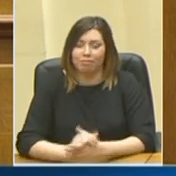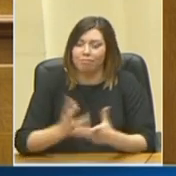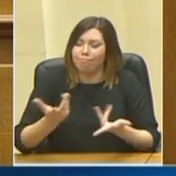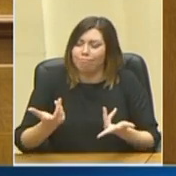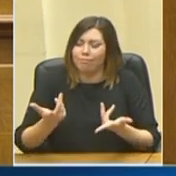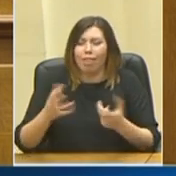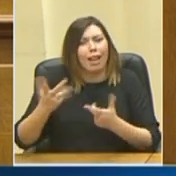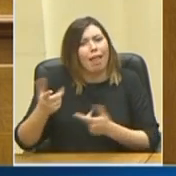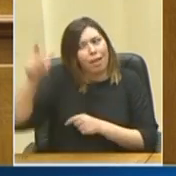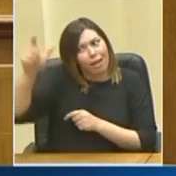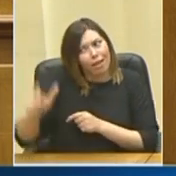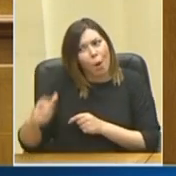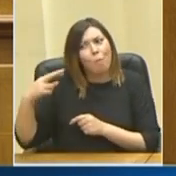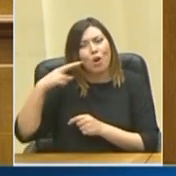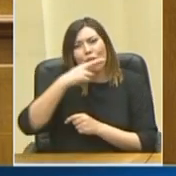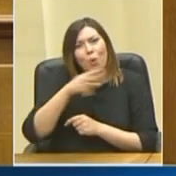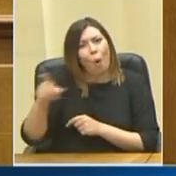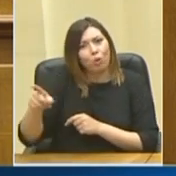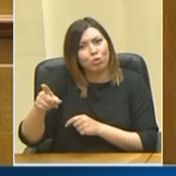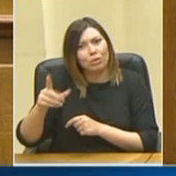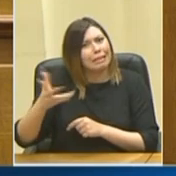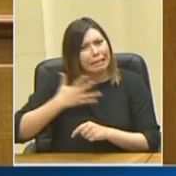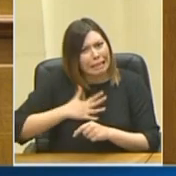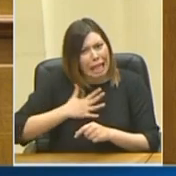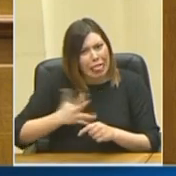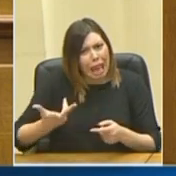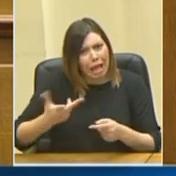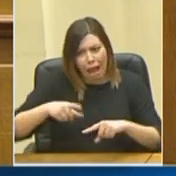Δηλαδή, είχε πρόθεση να μας βγάλει από το ευρώ,